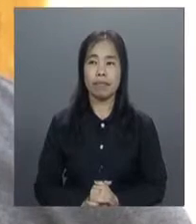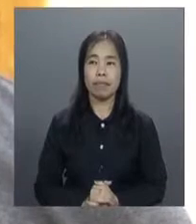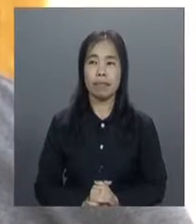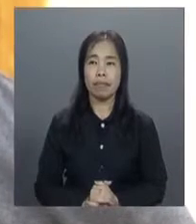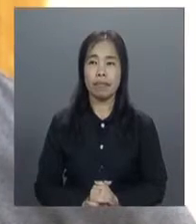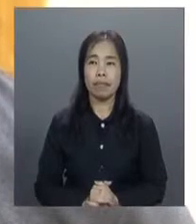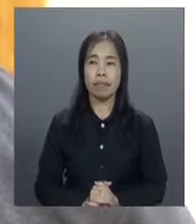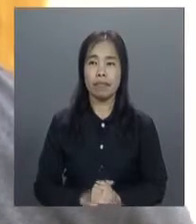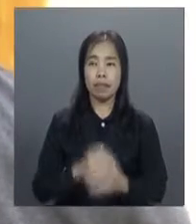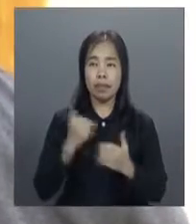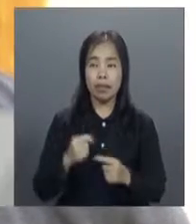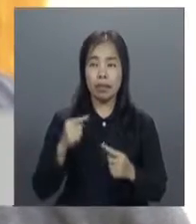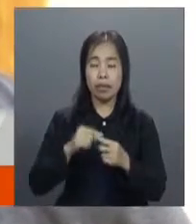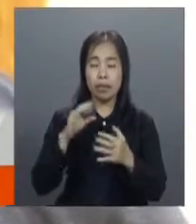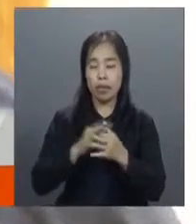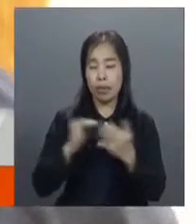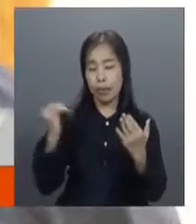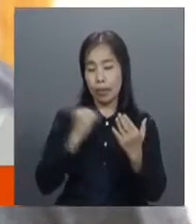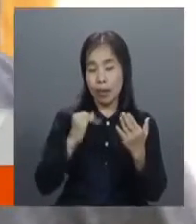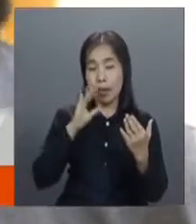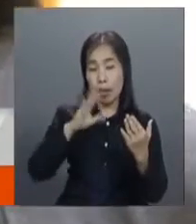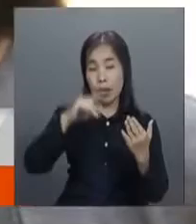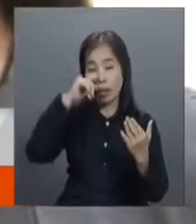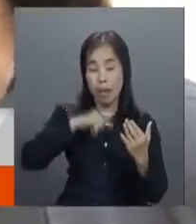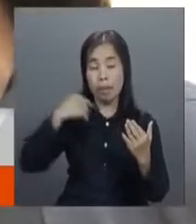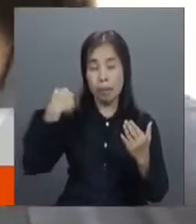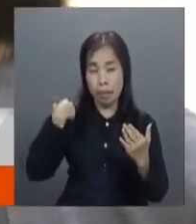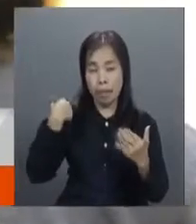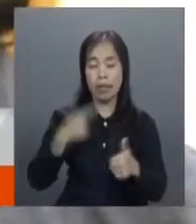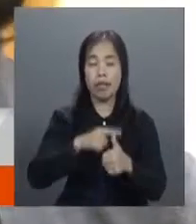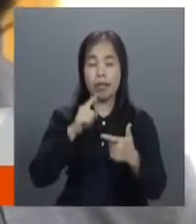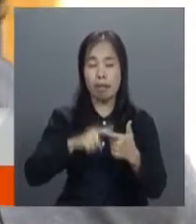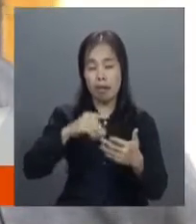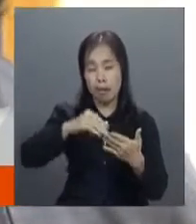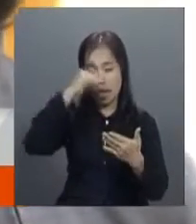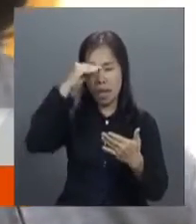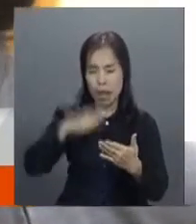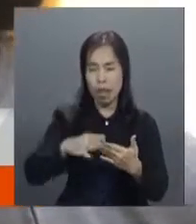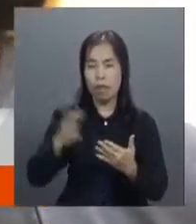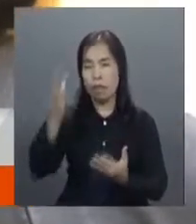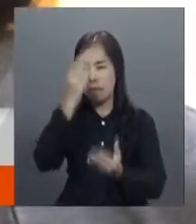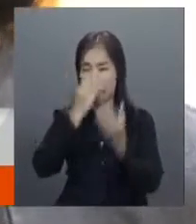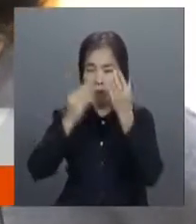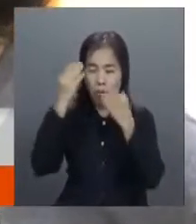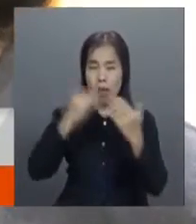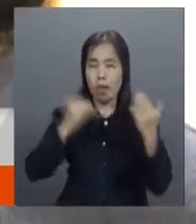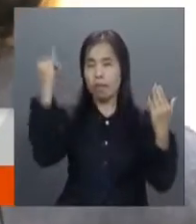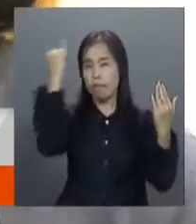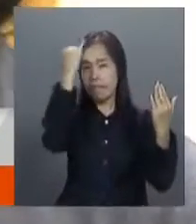เรียนมาทางจิตรกรรมไทยด้วยเราก็ได้ไปศึกษาจิตรกรรมฝาผนังเยอะมากเลย